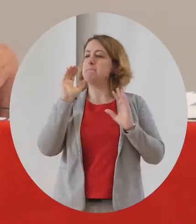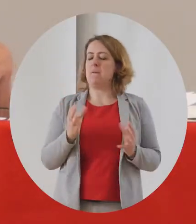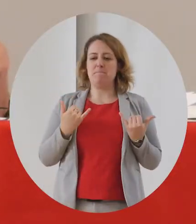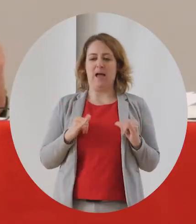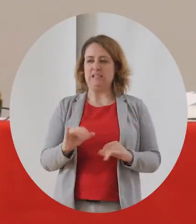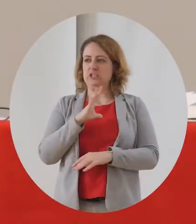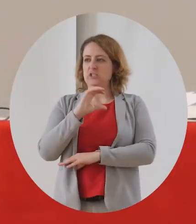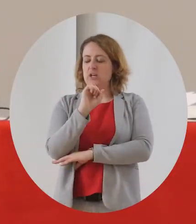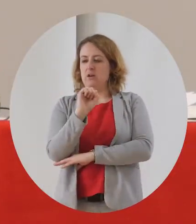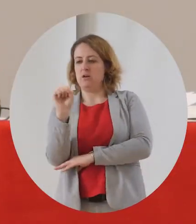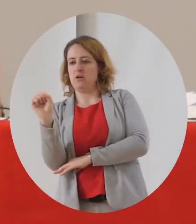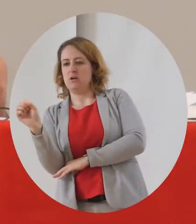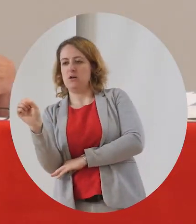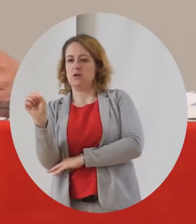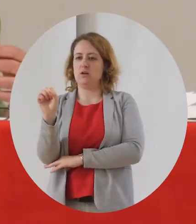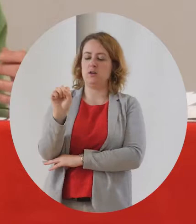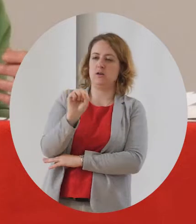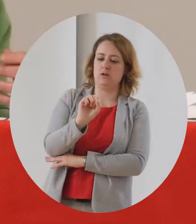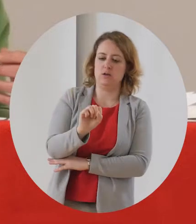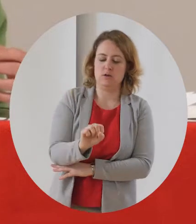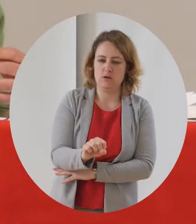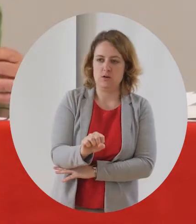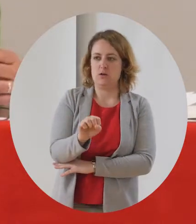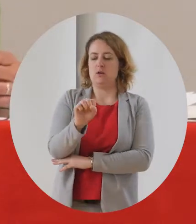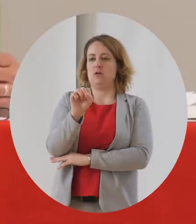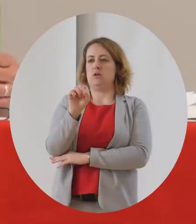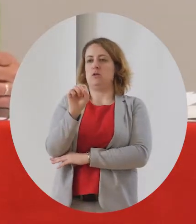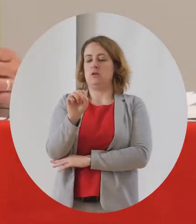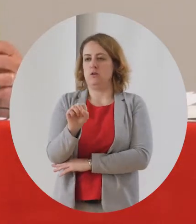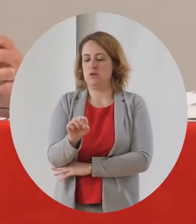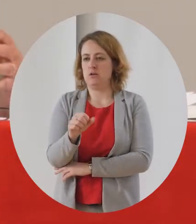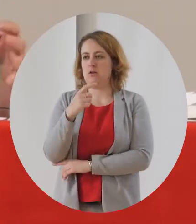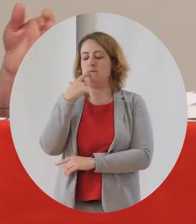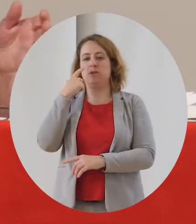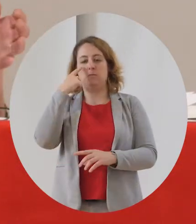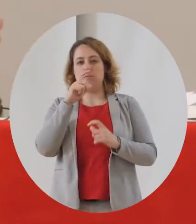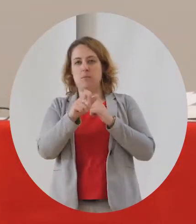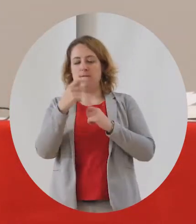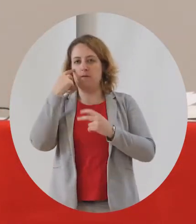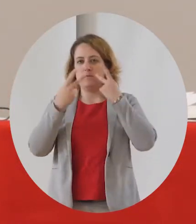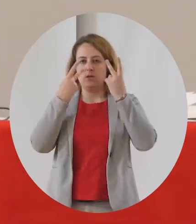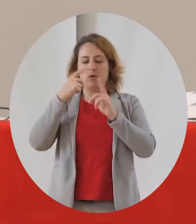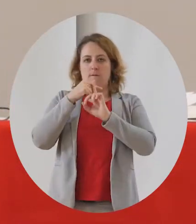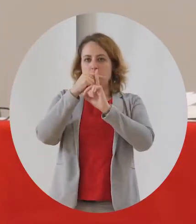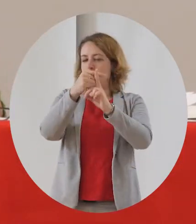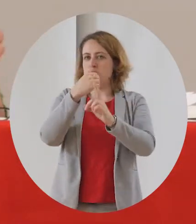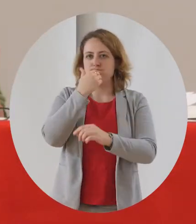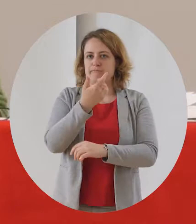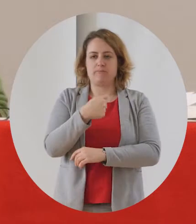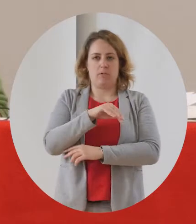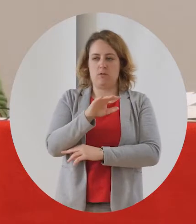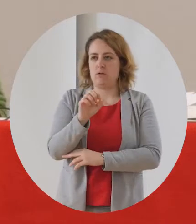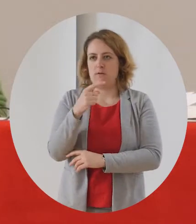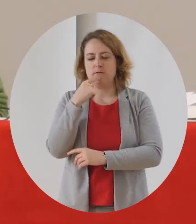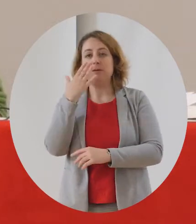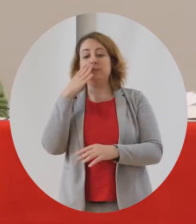va pencher d'un côté, il va pencher de l'autre, il va se pencher en avant, et la vision, elle n'est pas fixe, et du coup, quand il a quelque